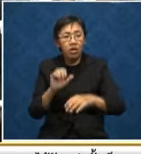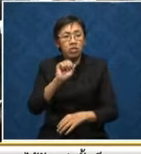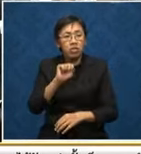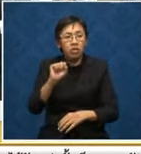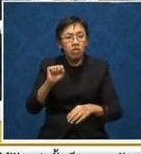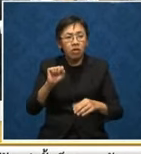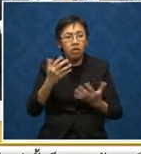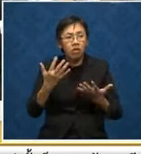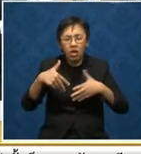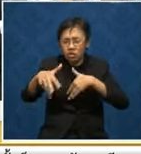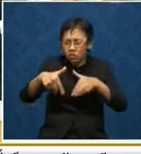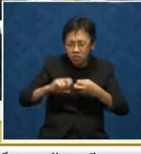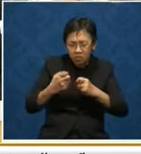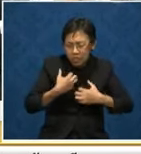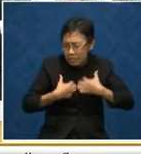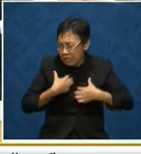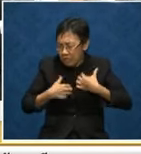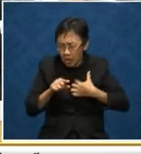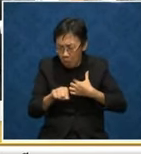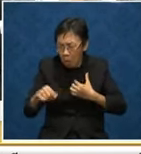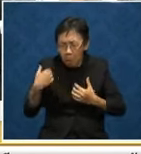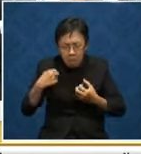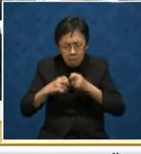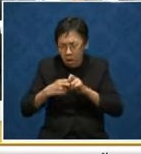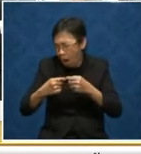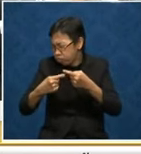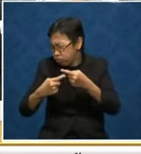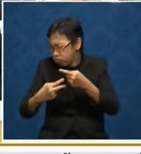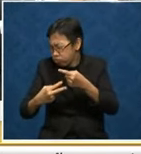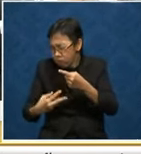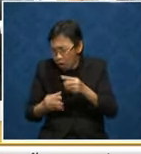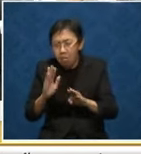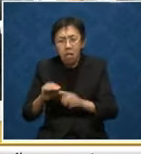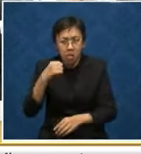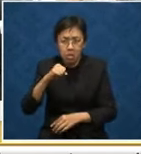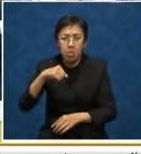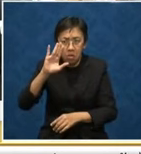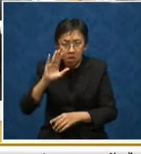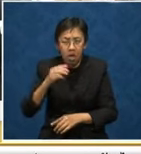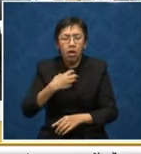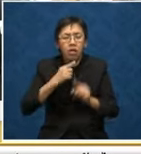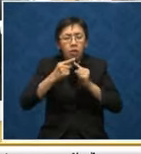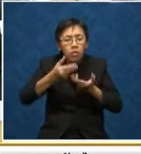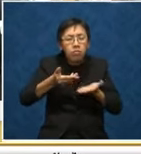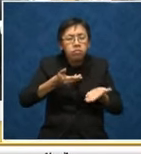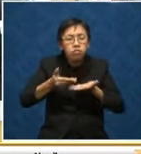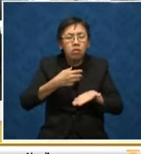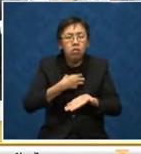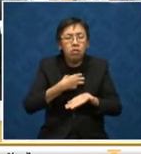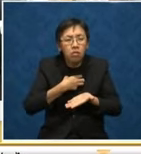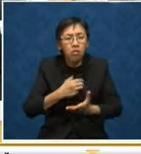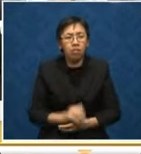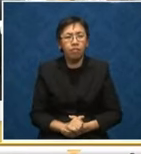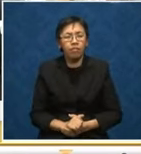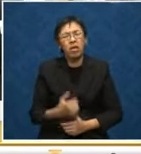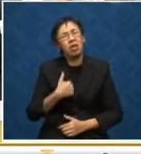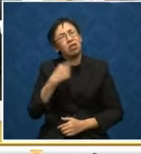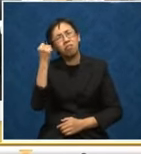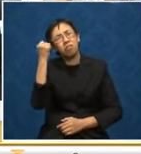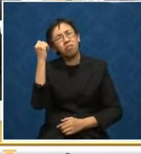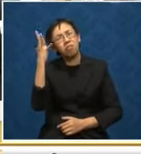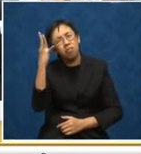เดือดร้อนเนี่ยมันเยอะเหลือเกินตอนนี้เกือบ10เรื่องแล้วนะคะที่ต้องการที่จะหารือยังไม่เข้าใจค่ะว่